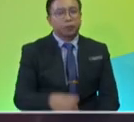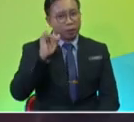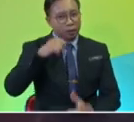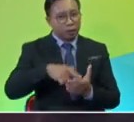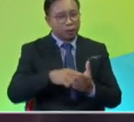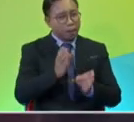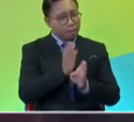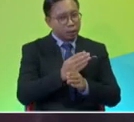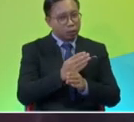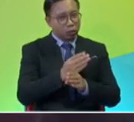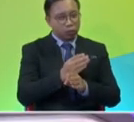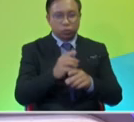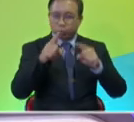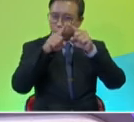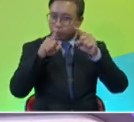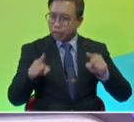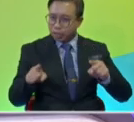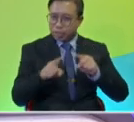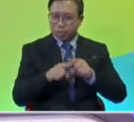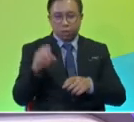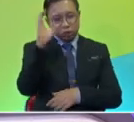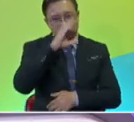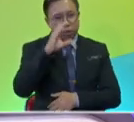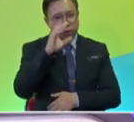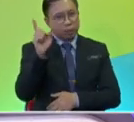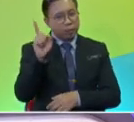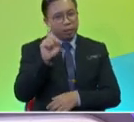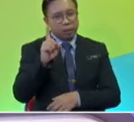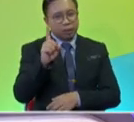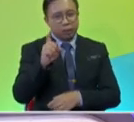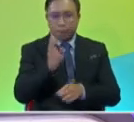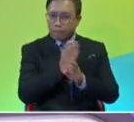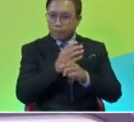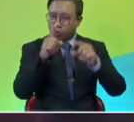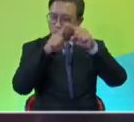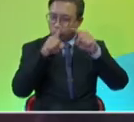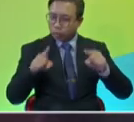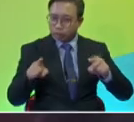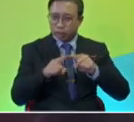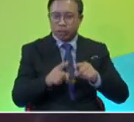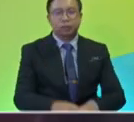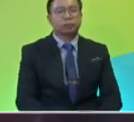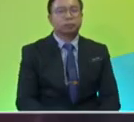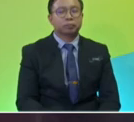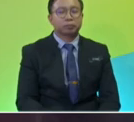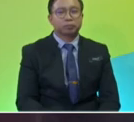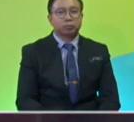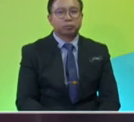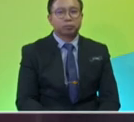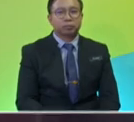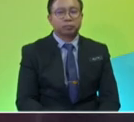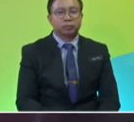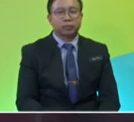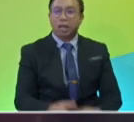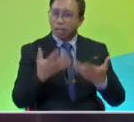dia berbentuk segi tiga Cuba Ifan cari alat pekerusi mana yang berbentuk segi tiga ini bulat ini pun bulat